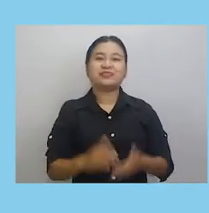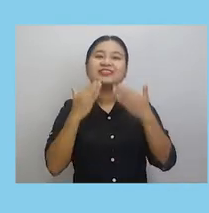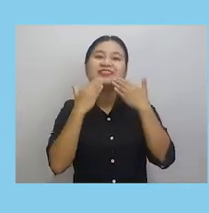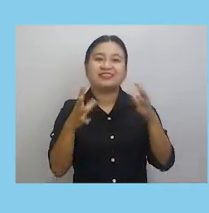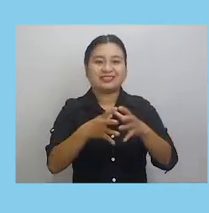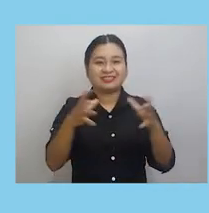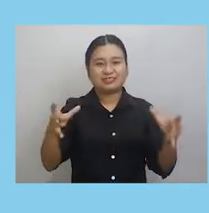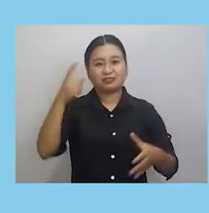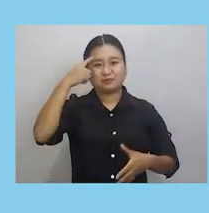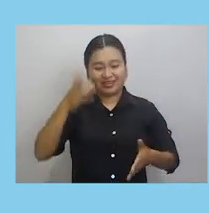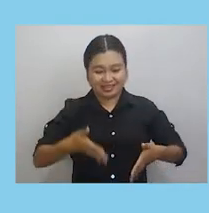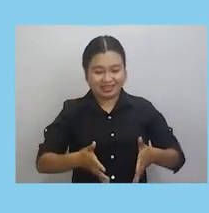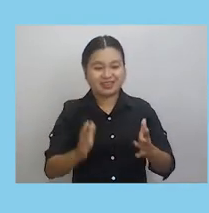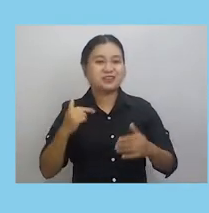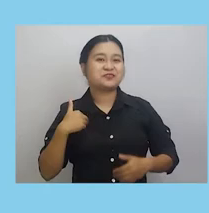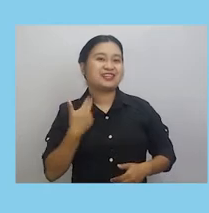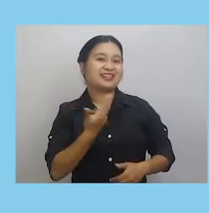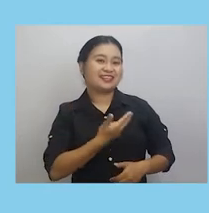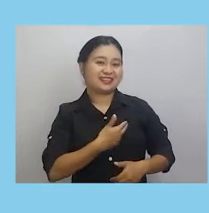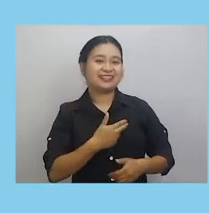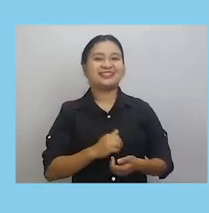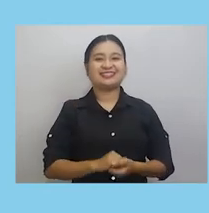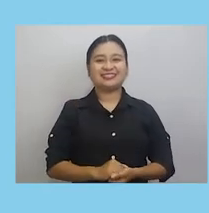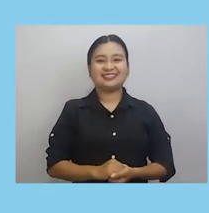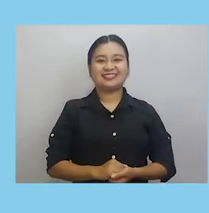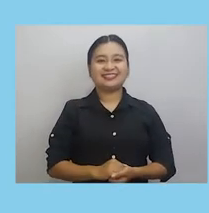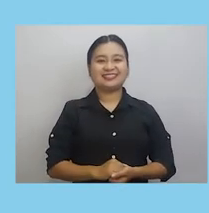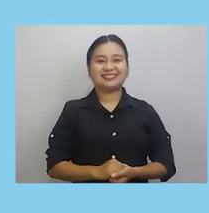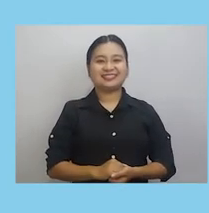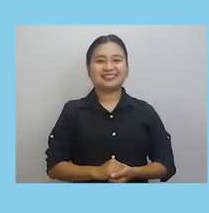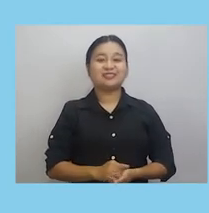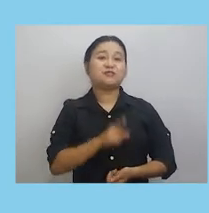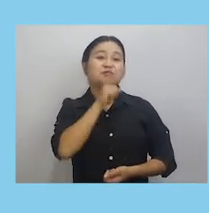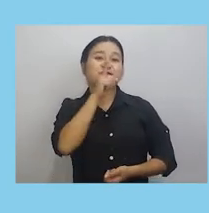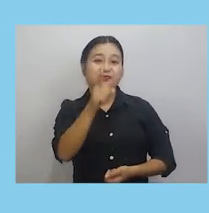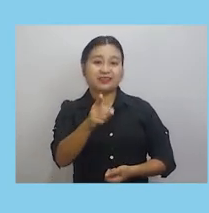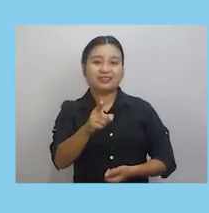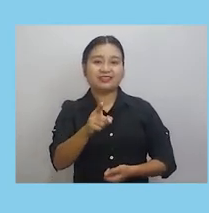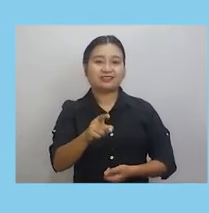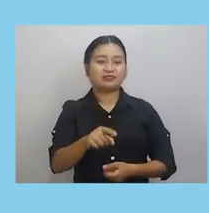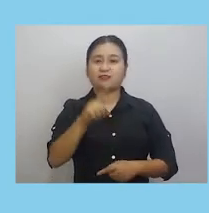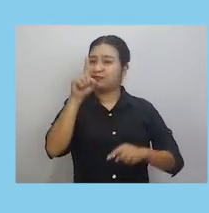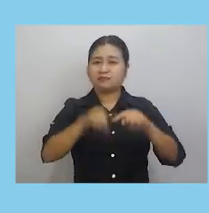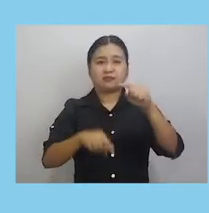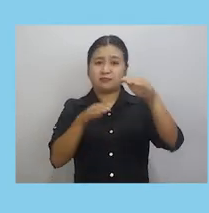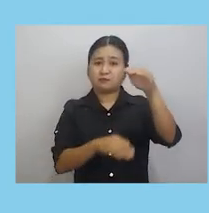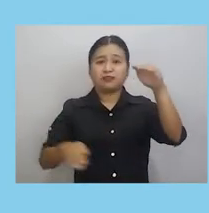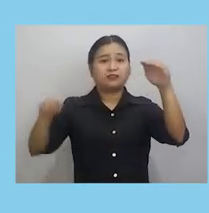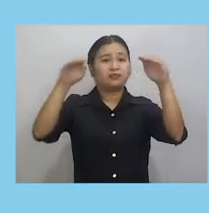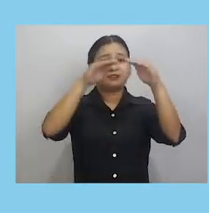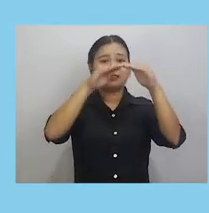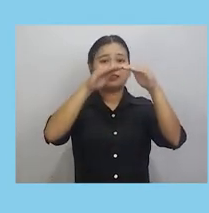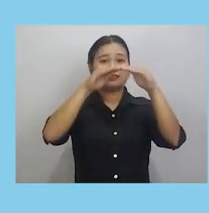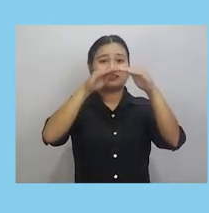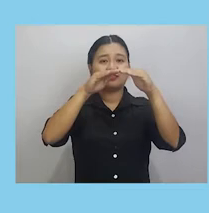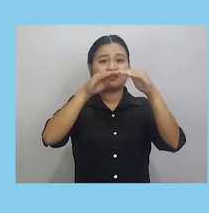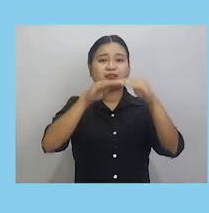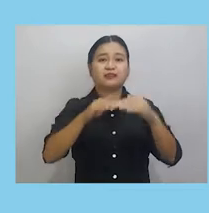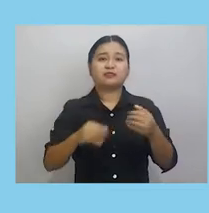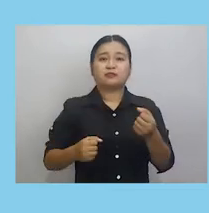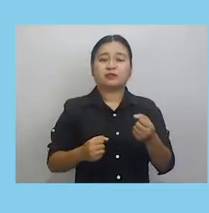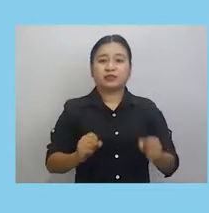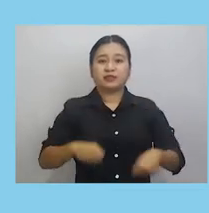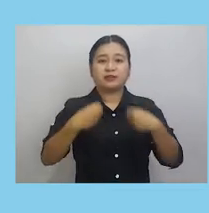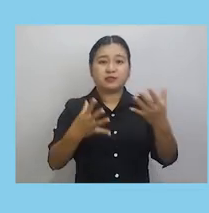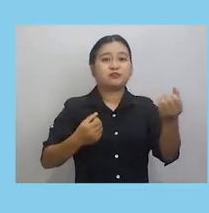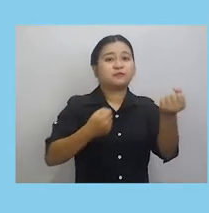sa pagpapaunlak ninyo sa amin, mga panauhin. Tunay nga pong di matatawaran ang pagbibigay ninyo ng inyong kaisipan